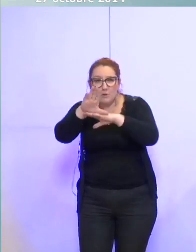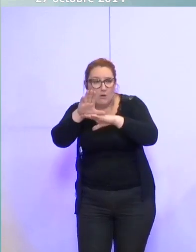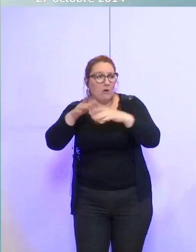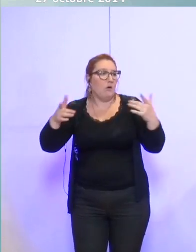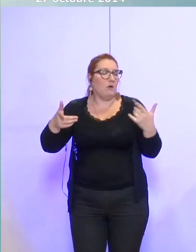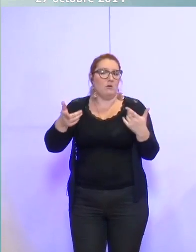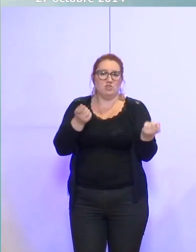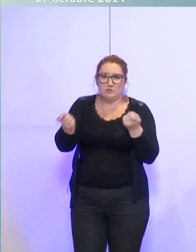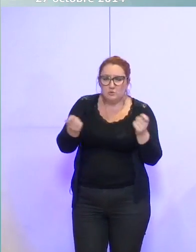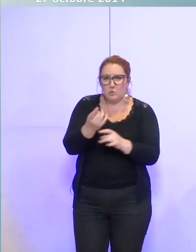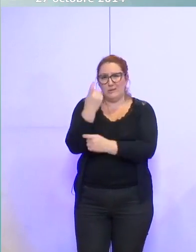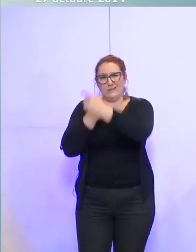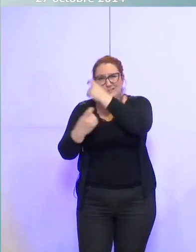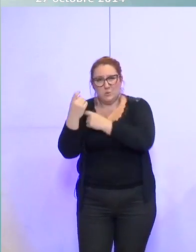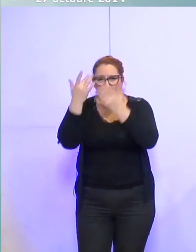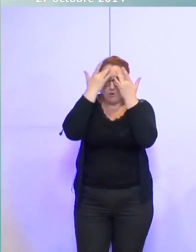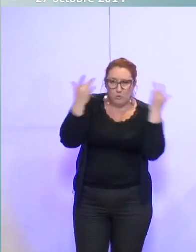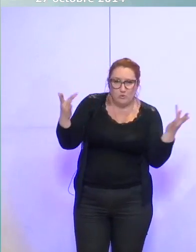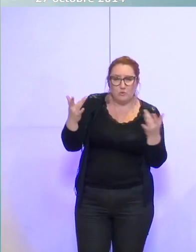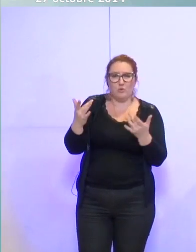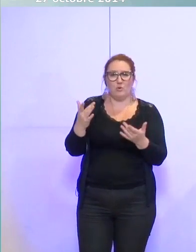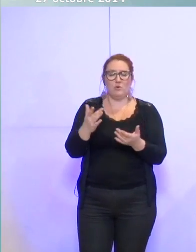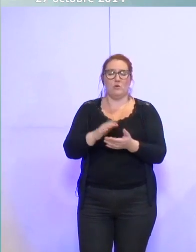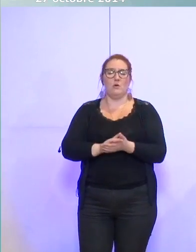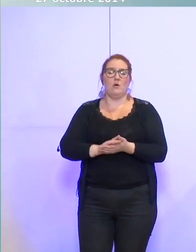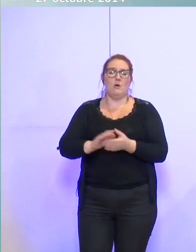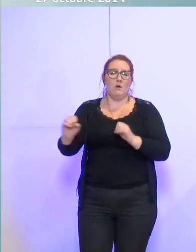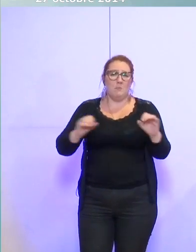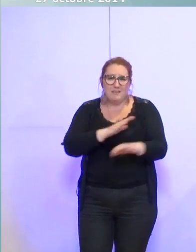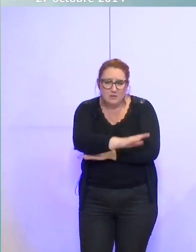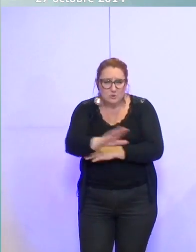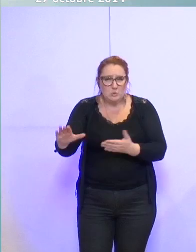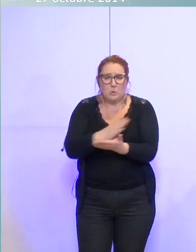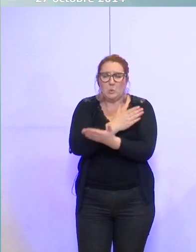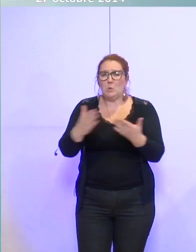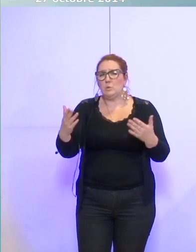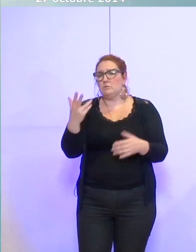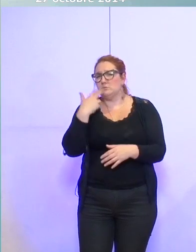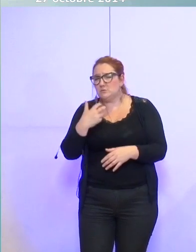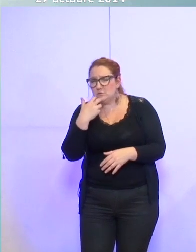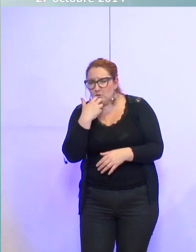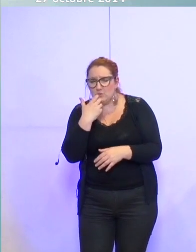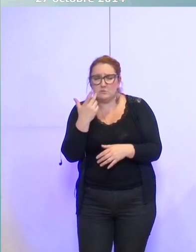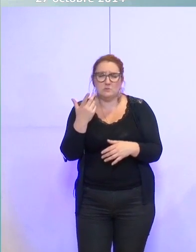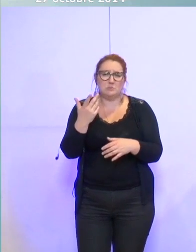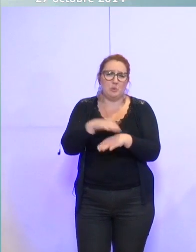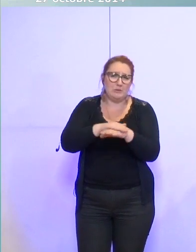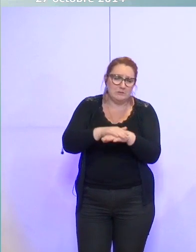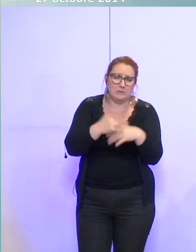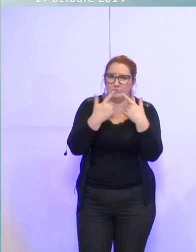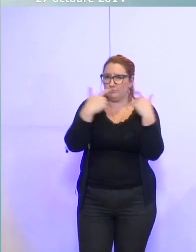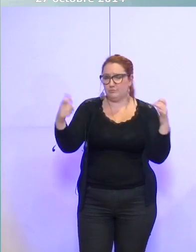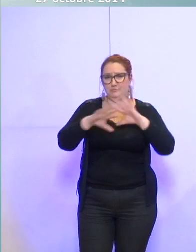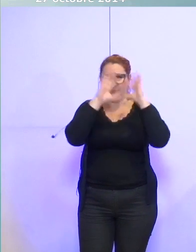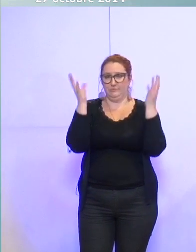l'histoire, de la culture, des médiations, de l'informatique, de la psychologie, des sciences de l'éducation et des sciences politiques. En premier lieu,